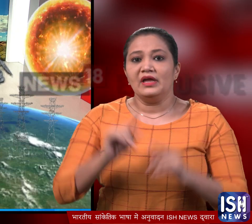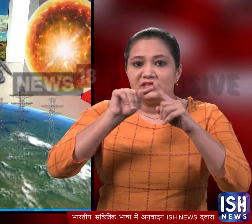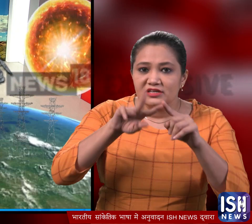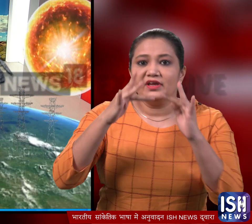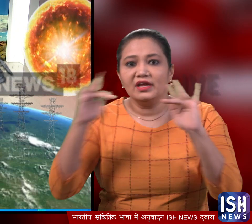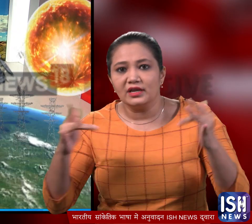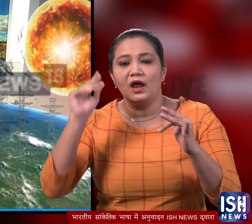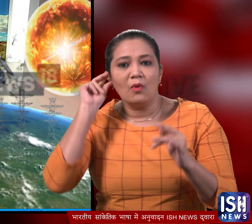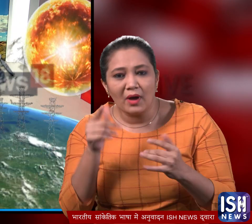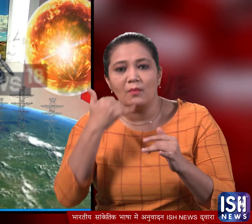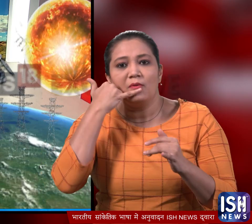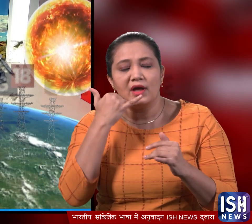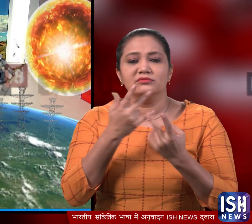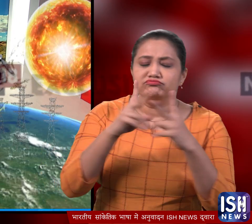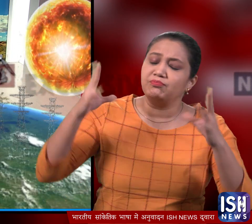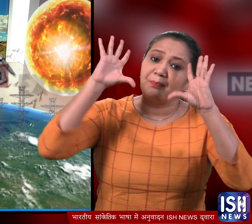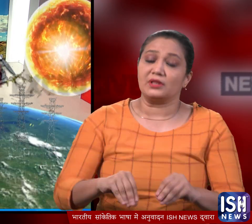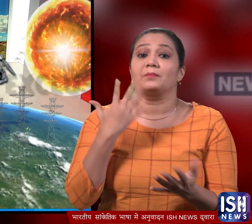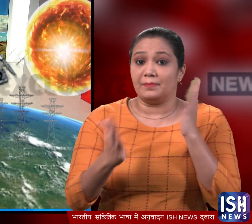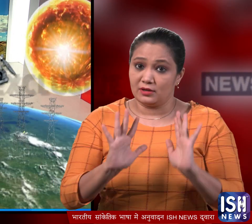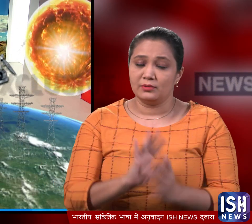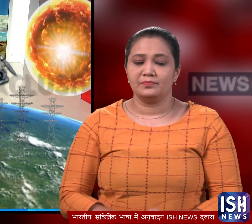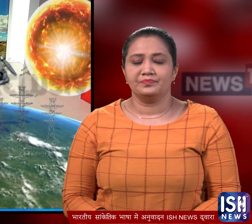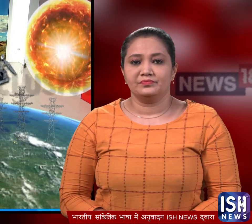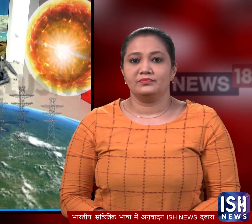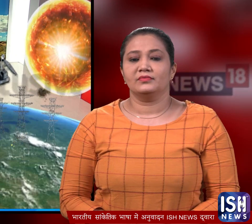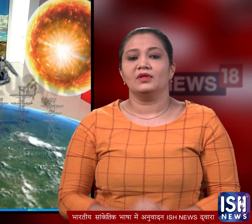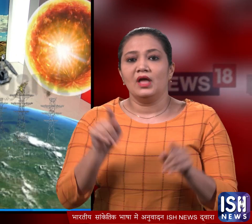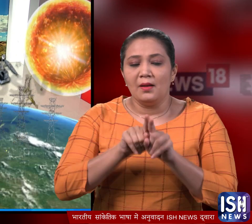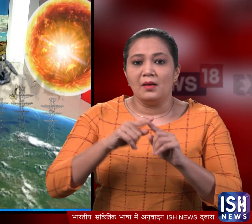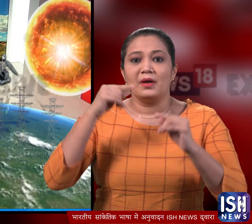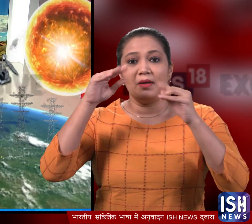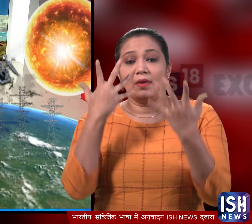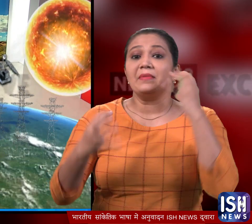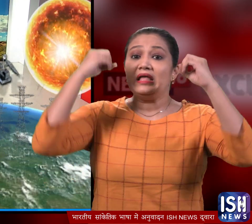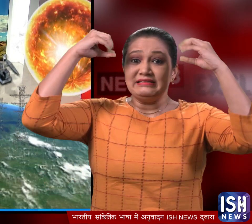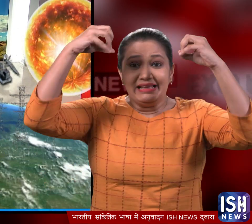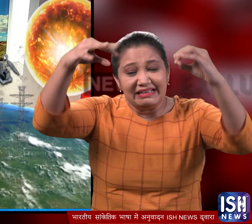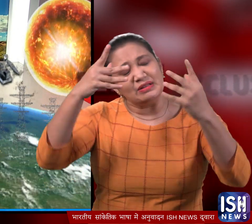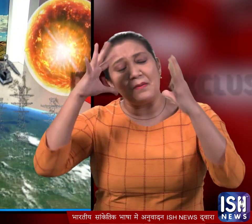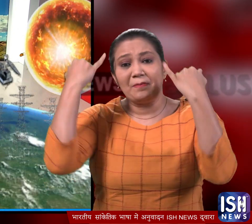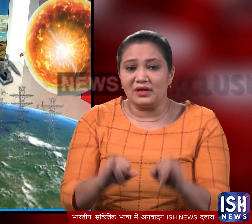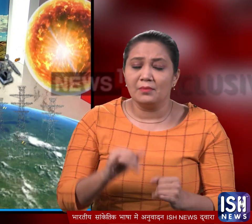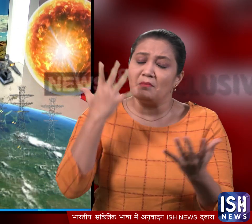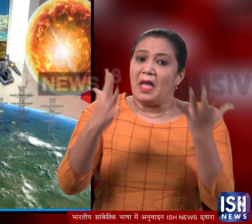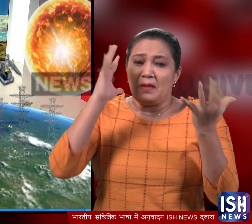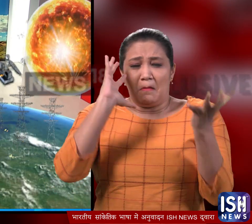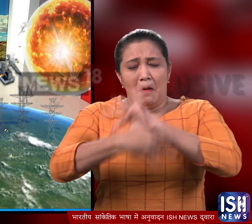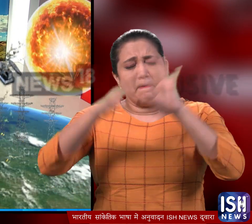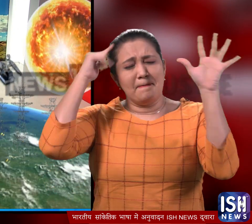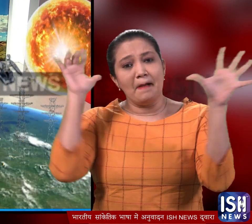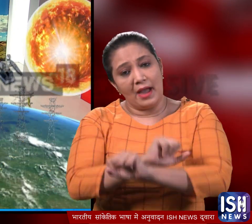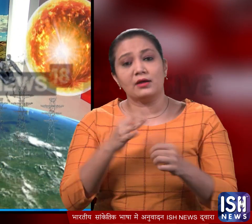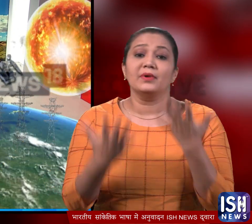टीवी, इंटरनेट, रेडियो, मोबाइल फोन, ये सब ठप पड़ सकते हैं। यहां तक कि पावर ग्रिड भी फेल होने का खतरा है, मतलब दुनिया अंधेरे में डूब सकती